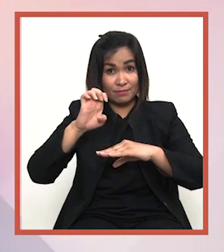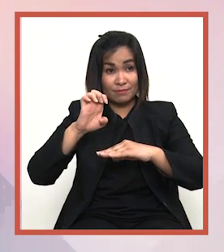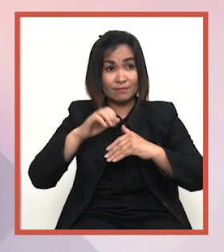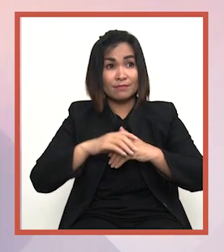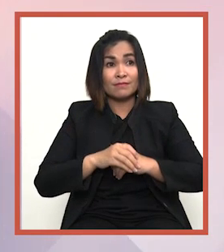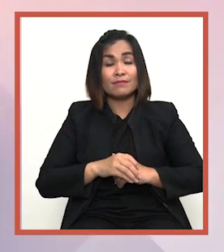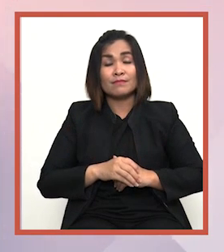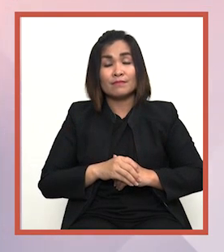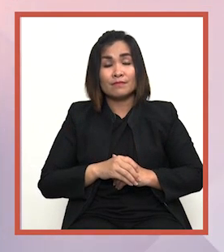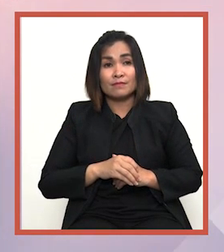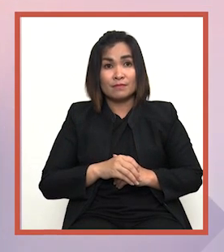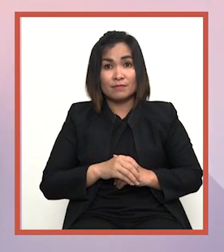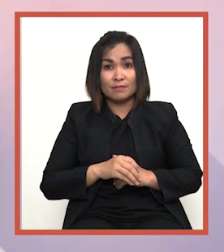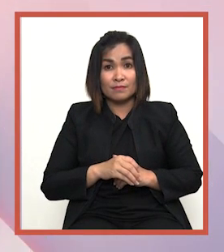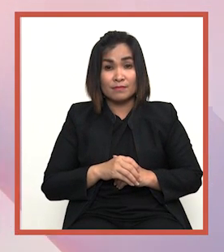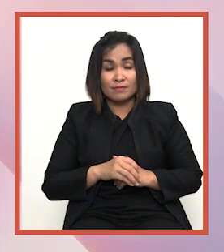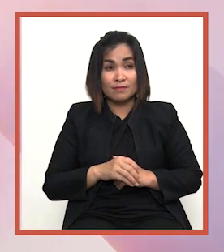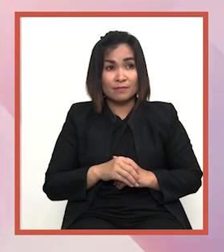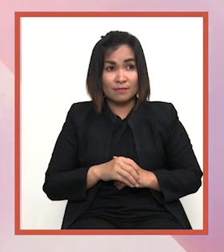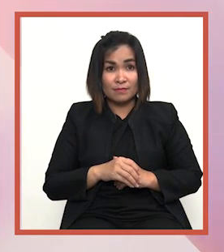แรงจ่ายแรงดันไฟฟ้าครับ